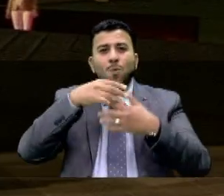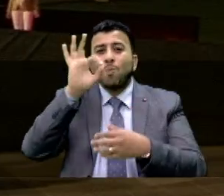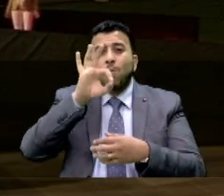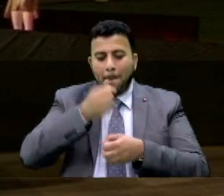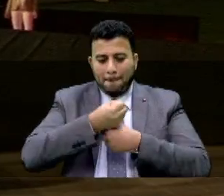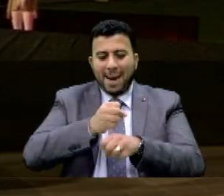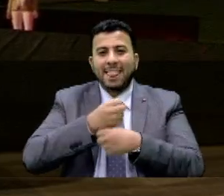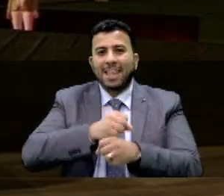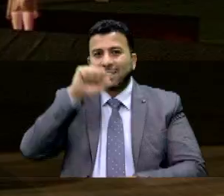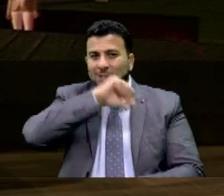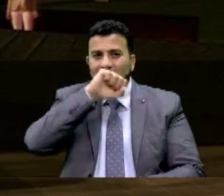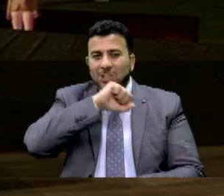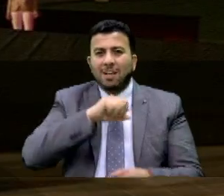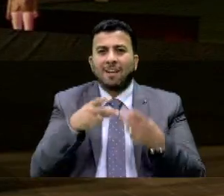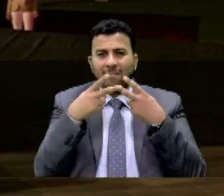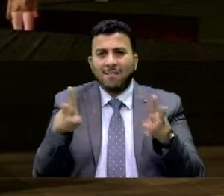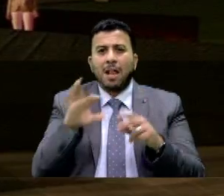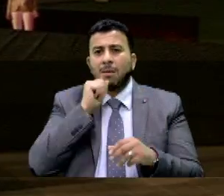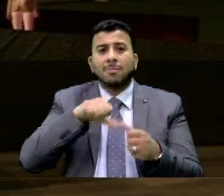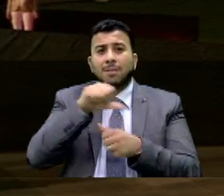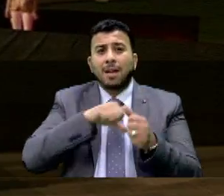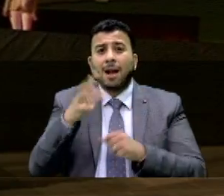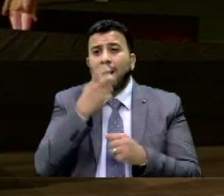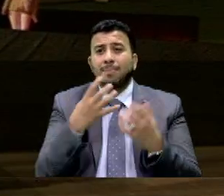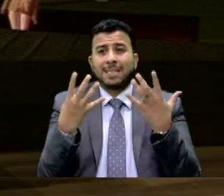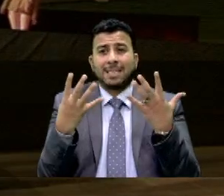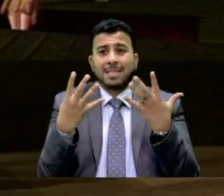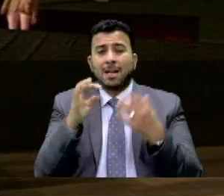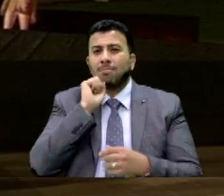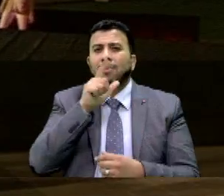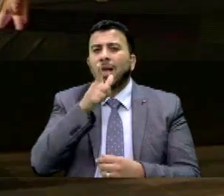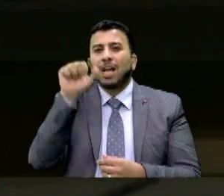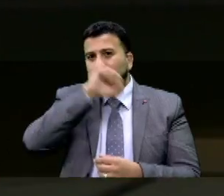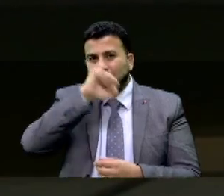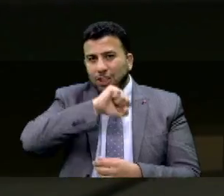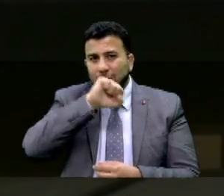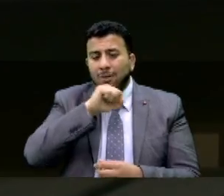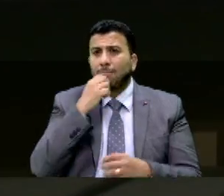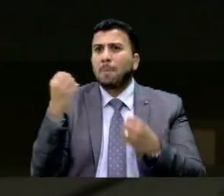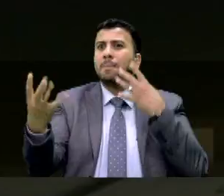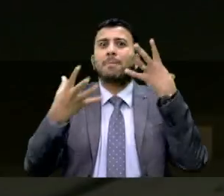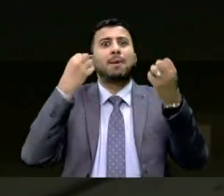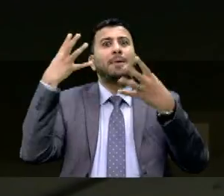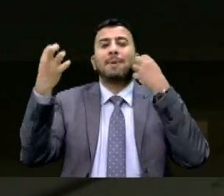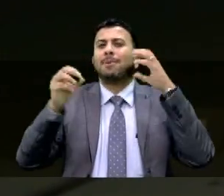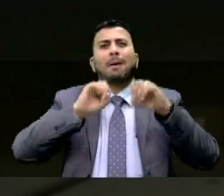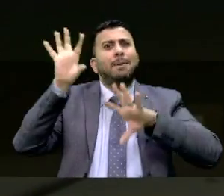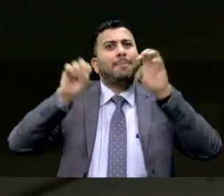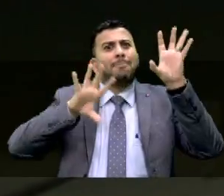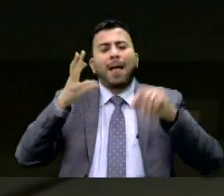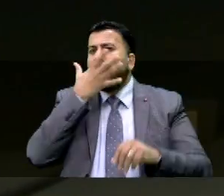الشارقة. اليوم تنطلق فعاليات الدورة التاسعة لمهرجان أضواء الشارقة، أضواء تنير سماء الشارقة